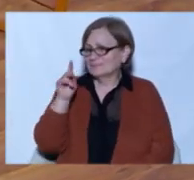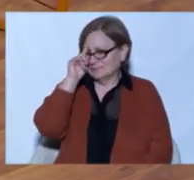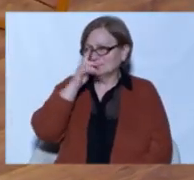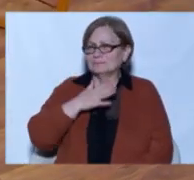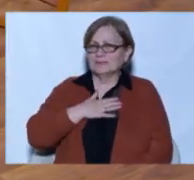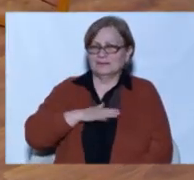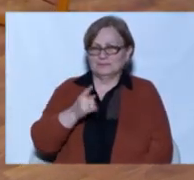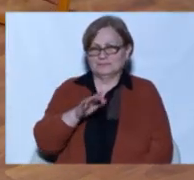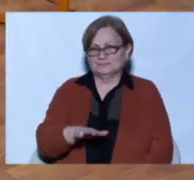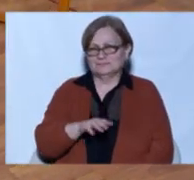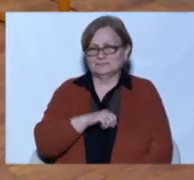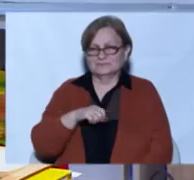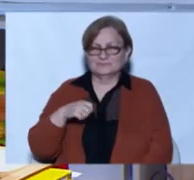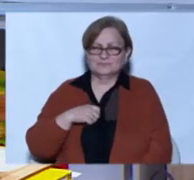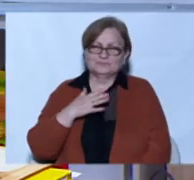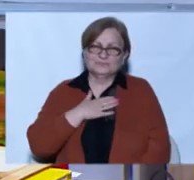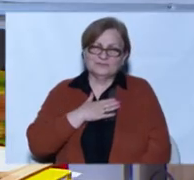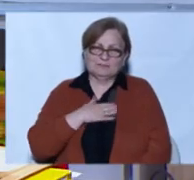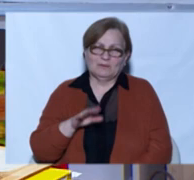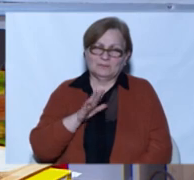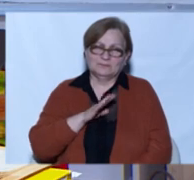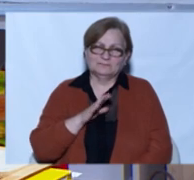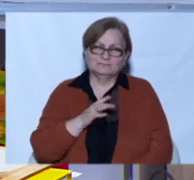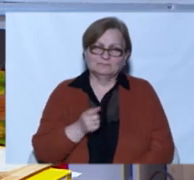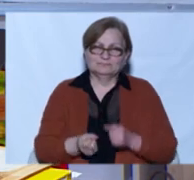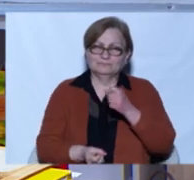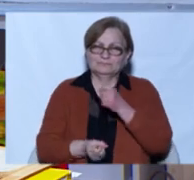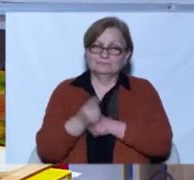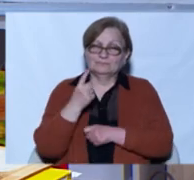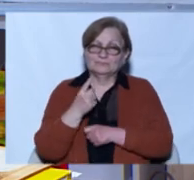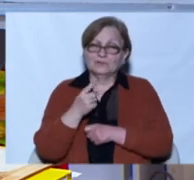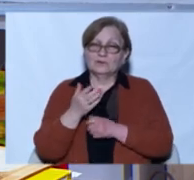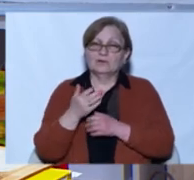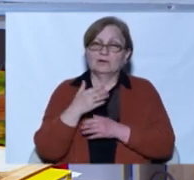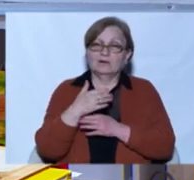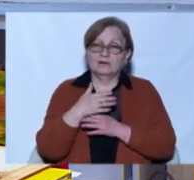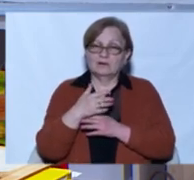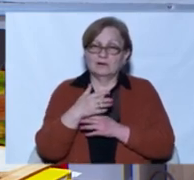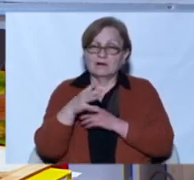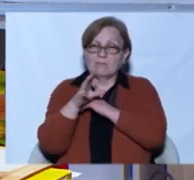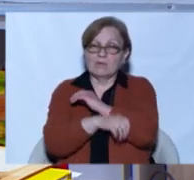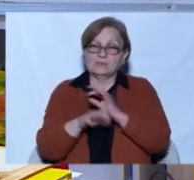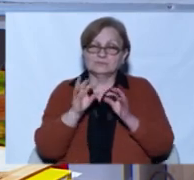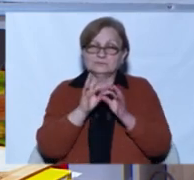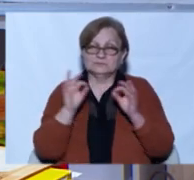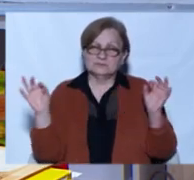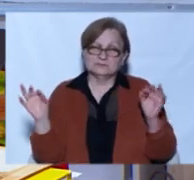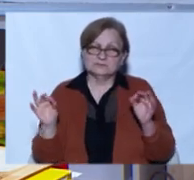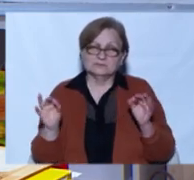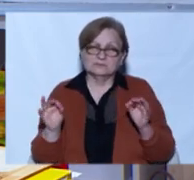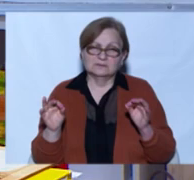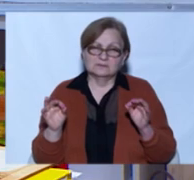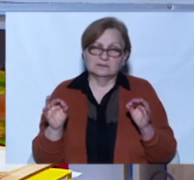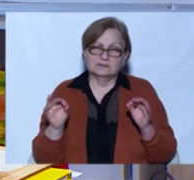წინადადებას სულ გავხაზავ, რადგან თუ მე კარი ვახსენე, ბოლო წინადადება